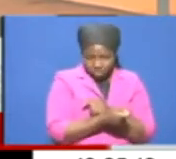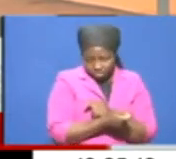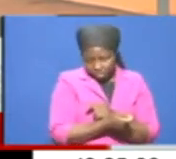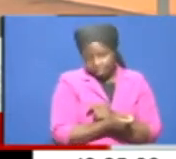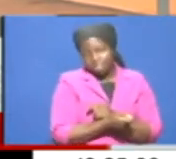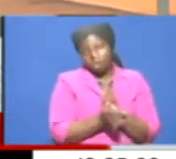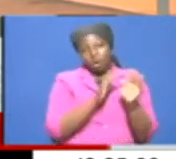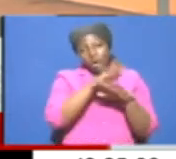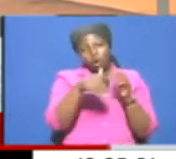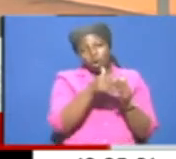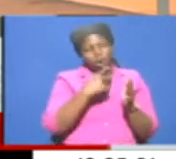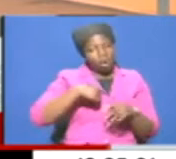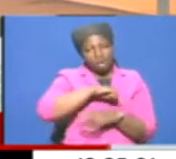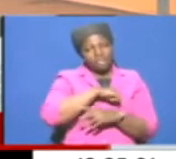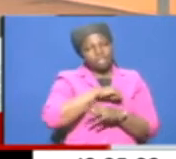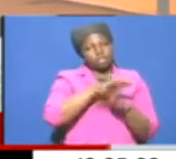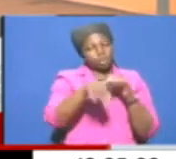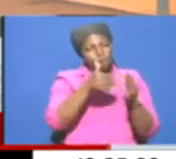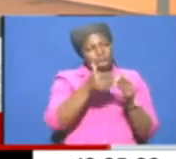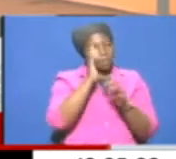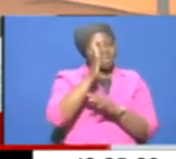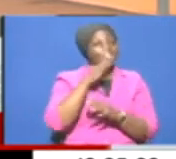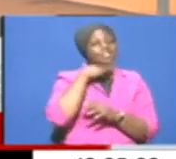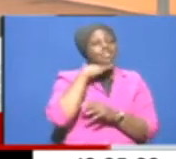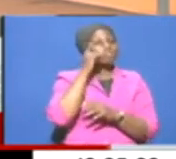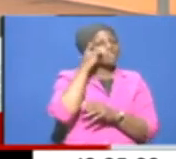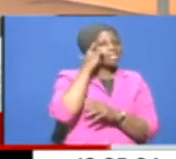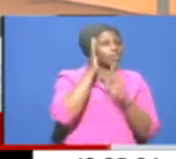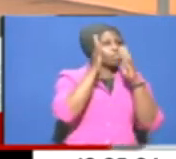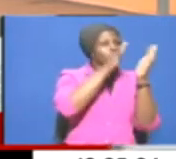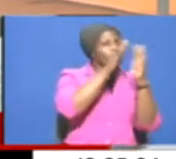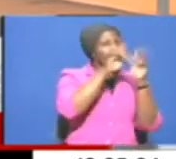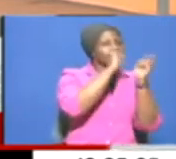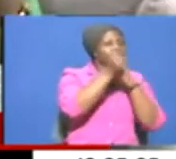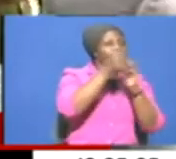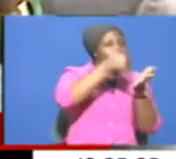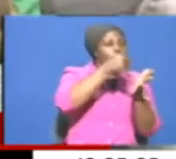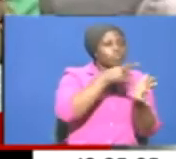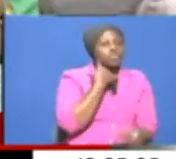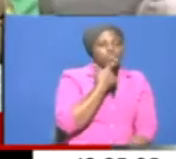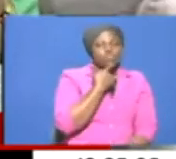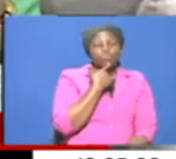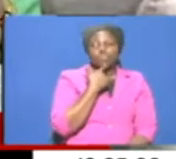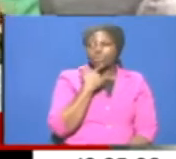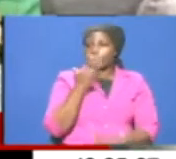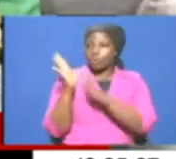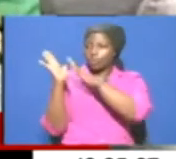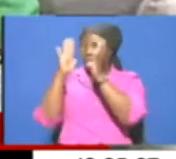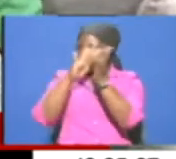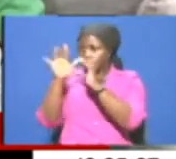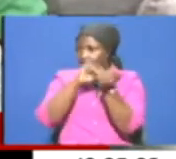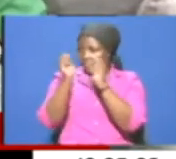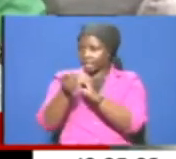wote tuangamie. Unadhani climate change inahusu nani? Climate change inahusu sisi.